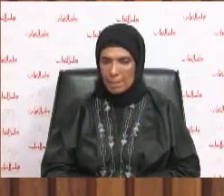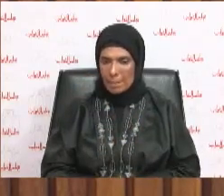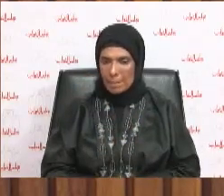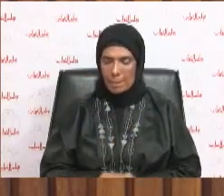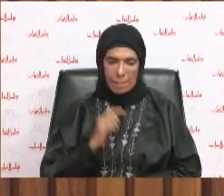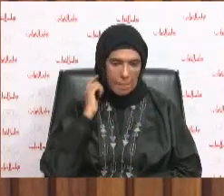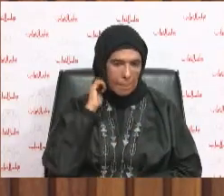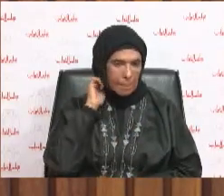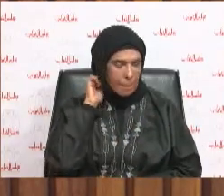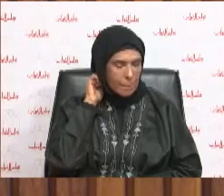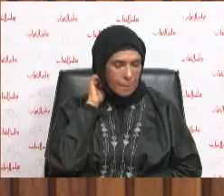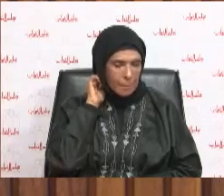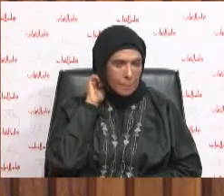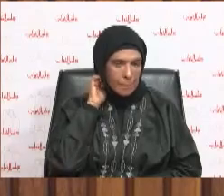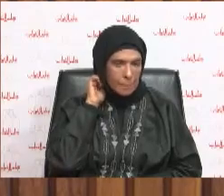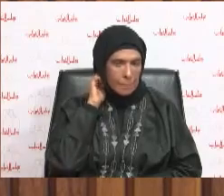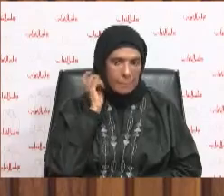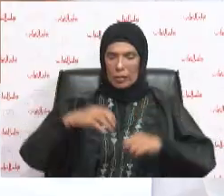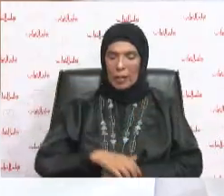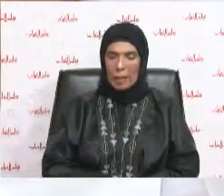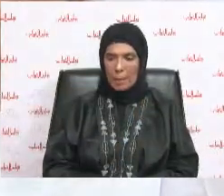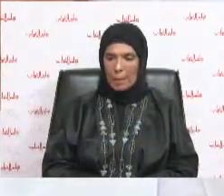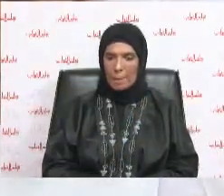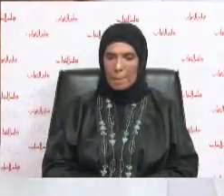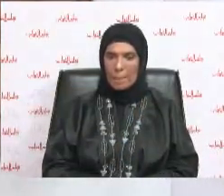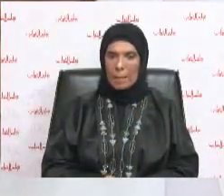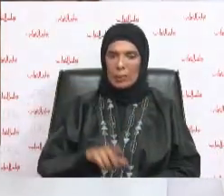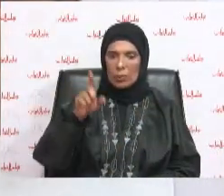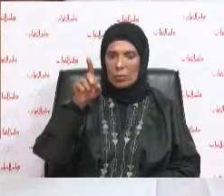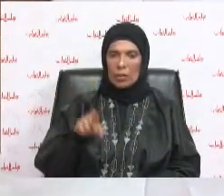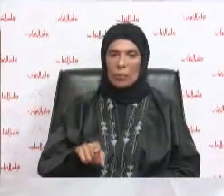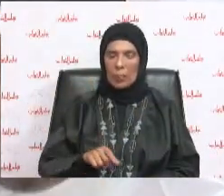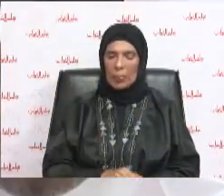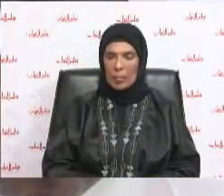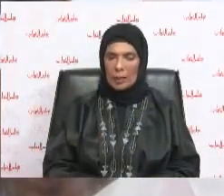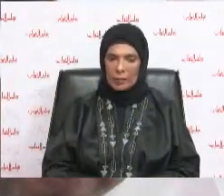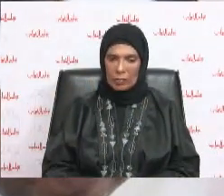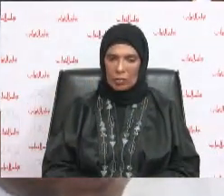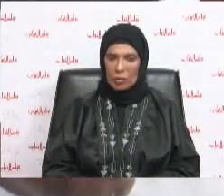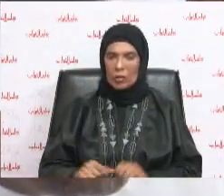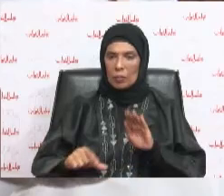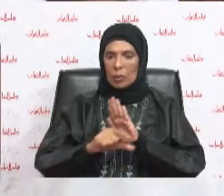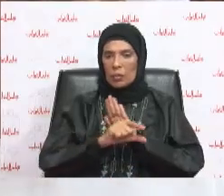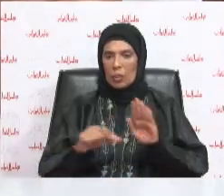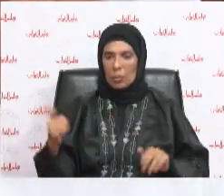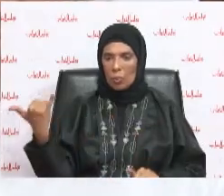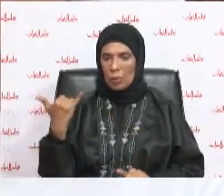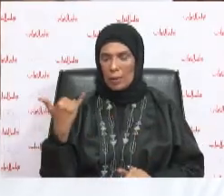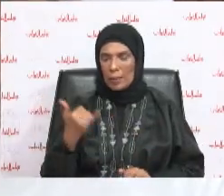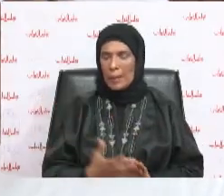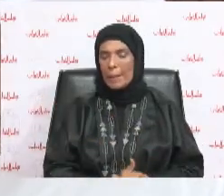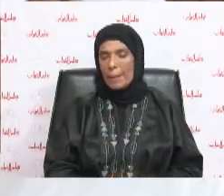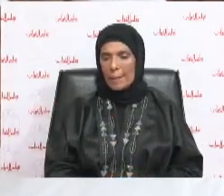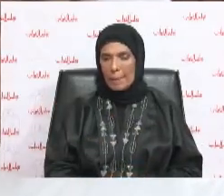رئيس اللجنة طالب الكلام، تفضل الأخ سعيد رئيس اللجنة. إحنا اليوم أمام موضوع جدا مهم،